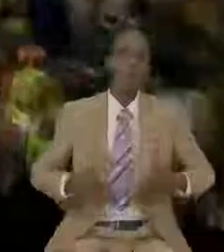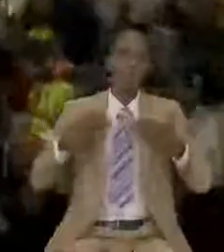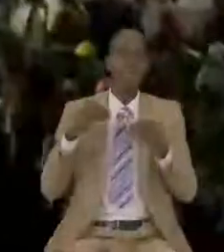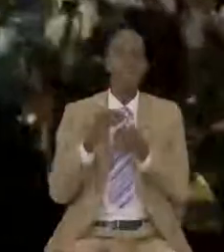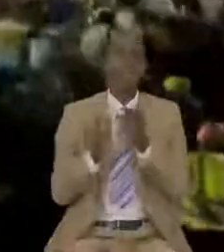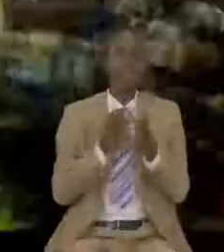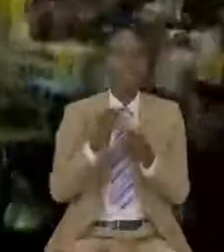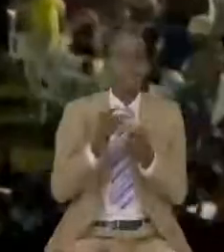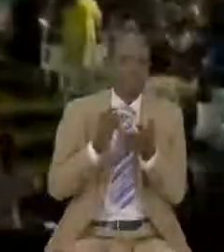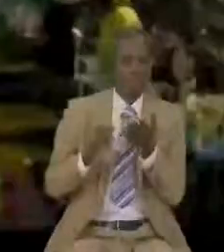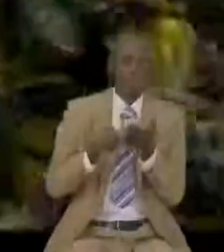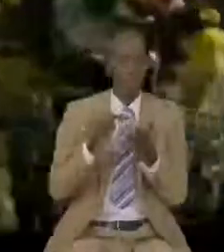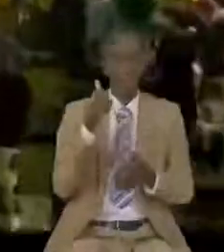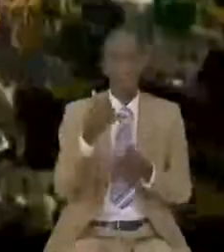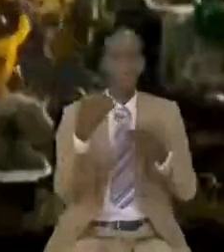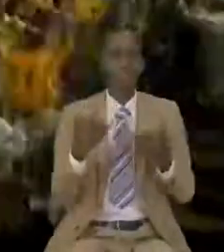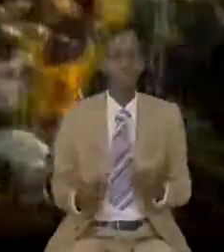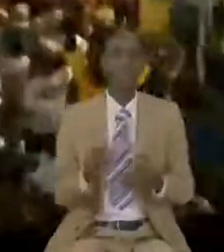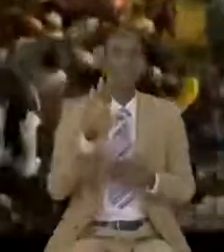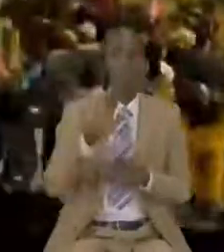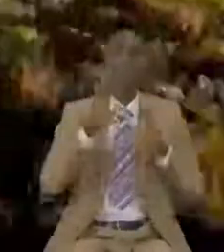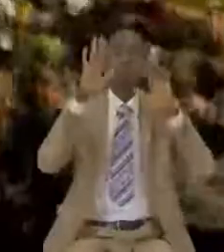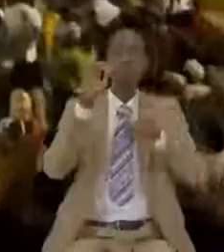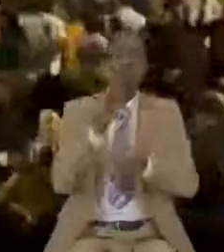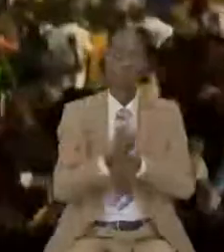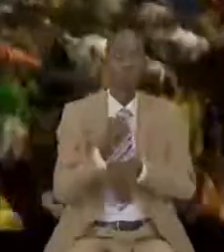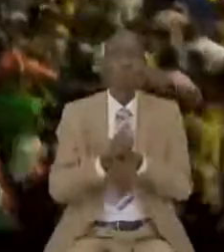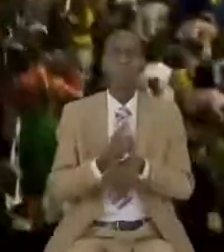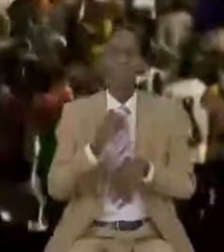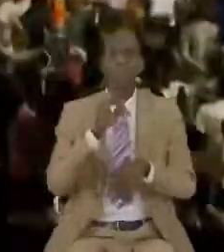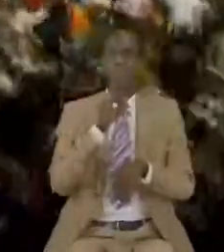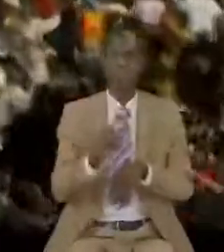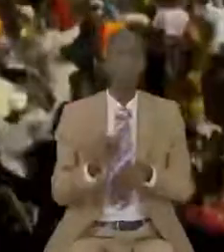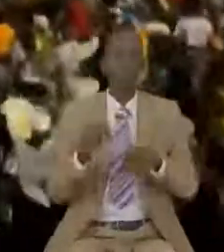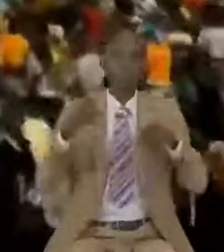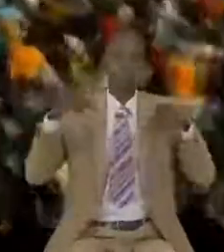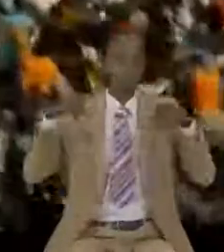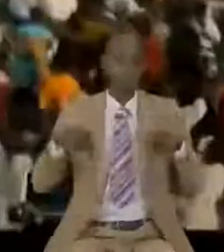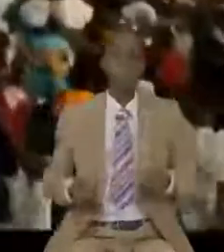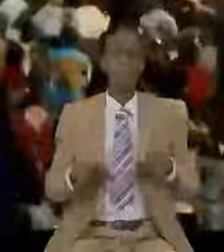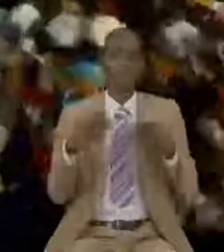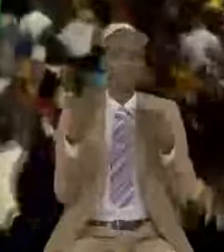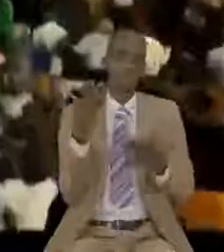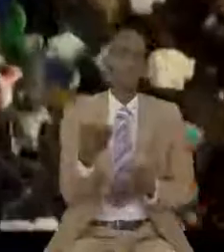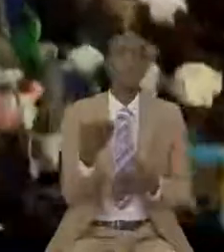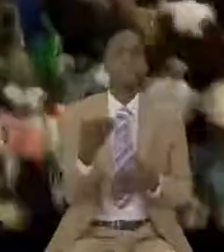Examine-toi maintenant. Ton miracle est avec toi personnel maintenant.